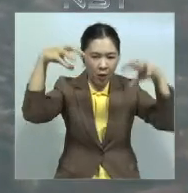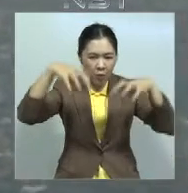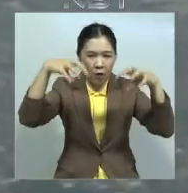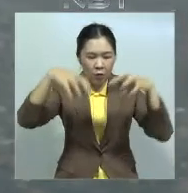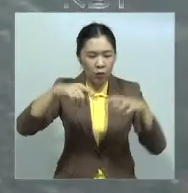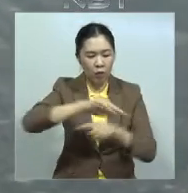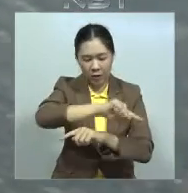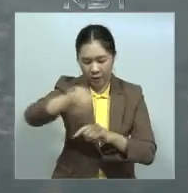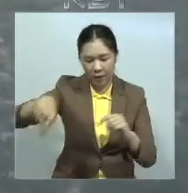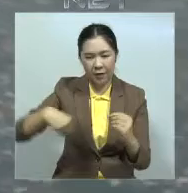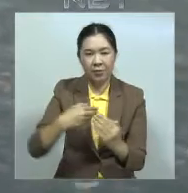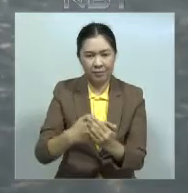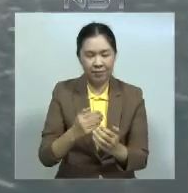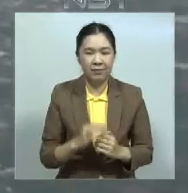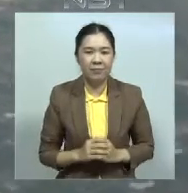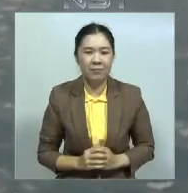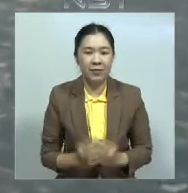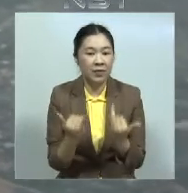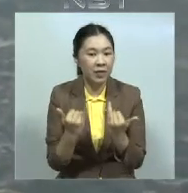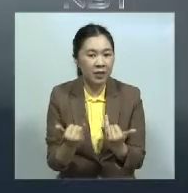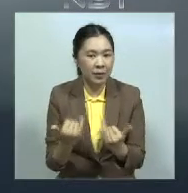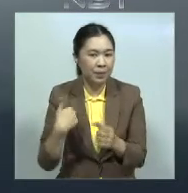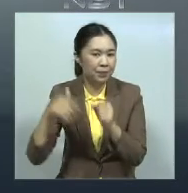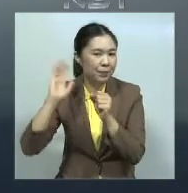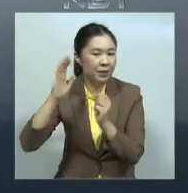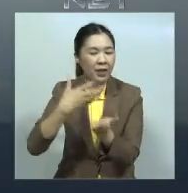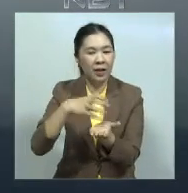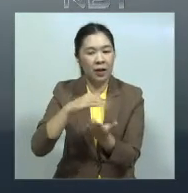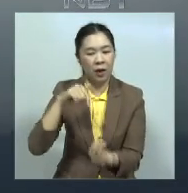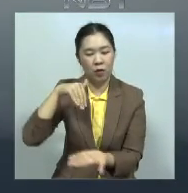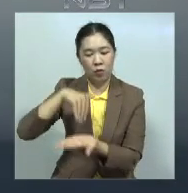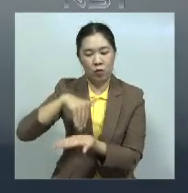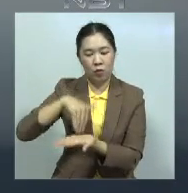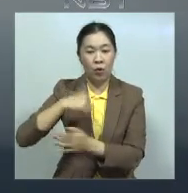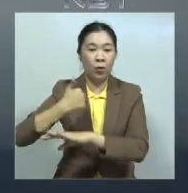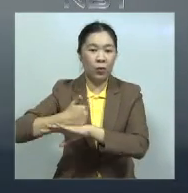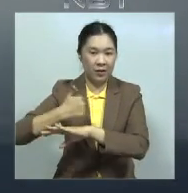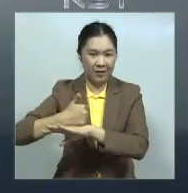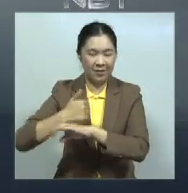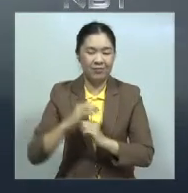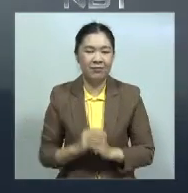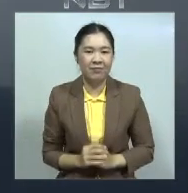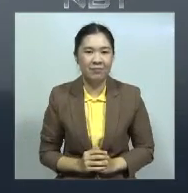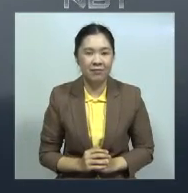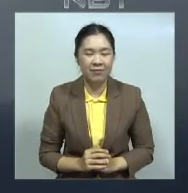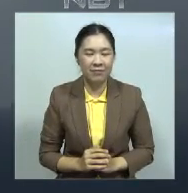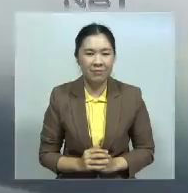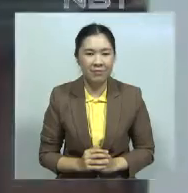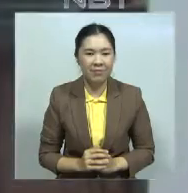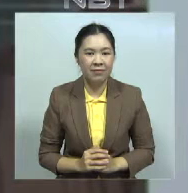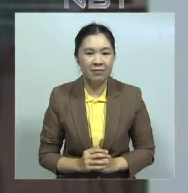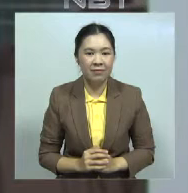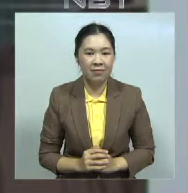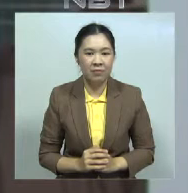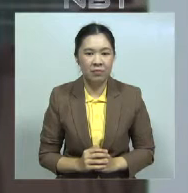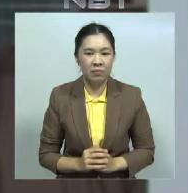พื้นที่ให้มากขึ้นไปฟังประเด็นนี้เพิ่มเติมจากผู้อำนวยการศูนย์ปฏิบัติการฝนหลวงภาคตะวันออกเฉียงเหนือค่ะ ช่วงฤดู